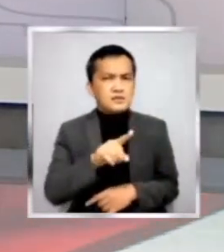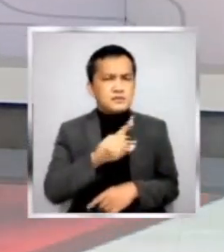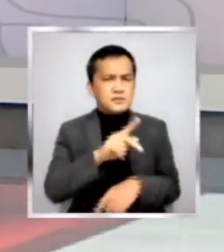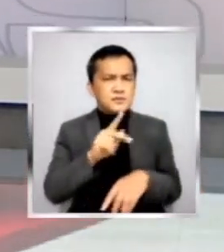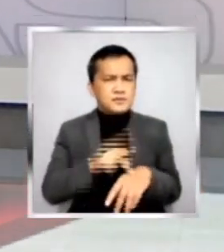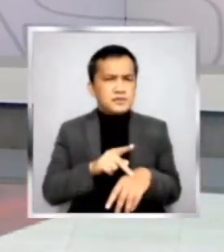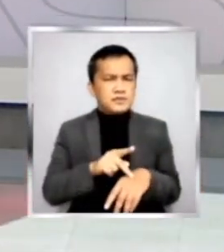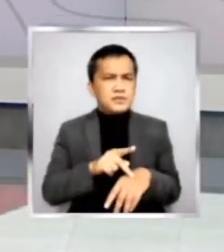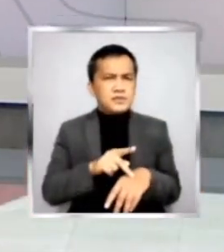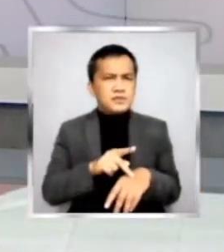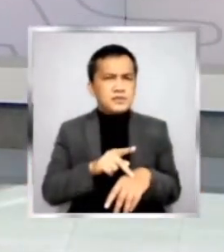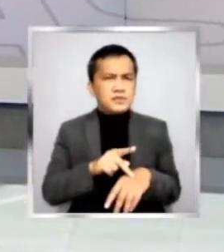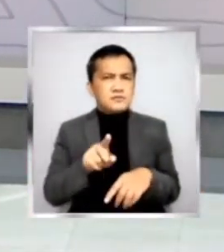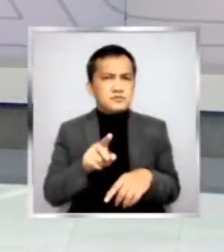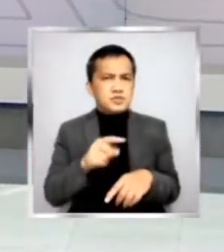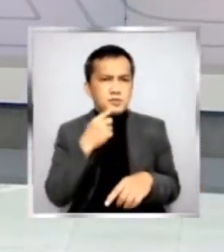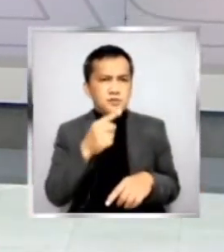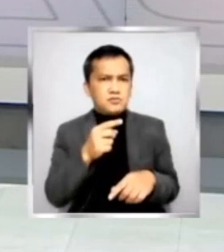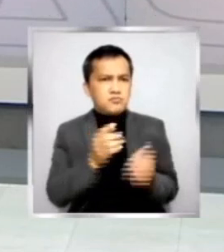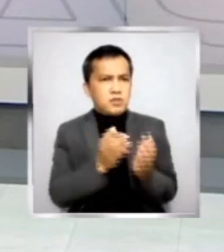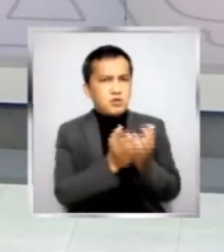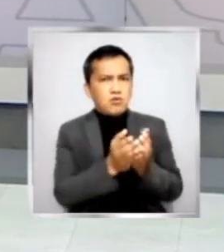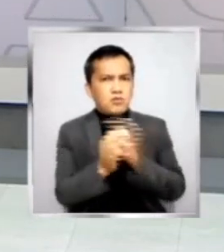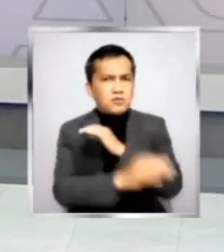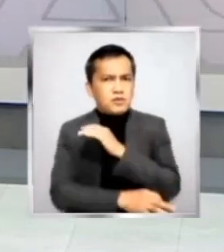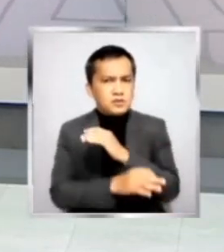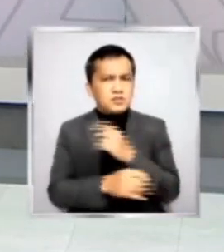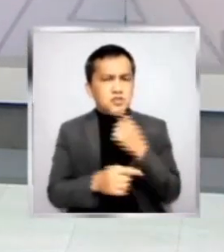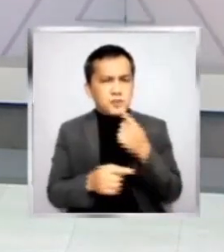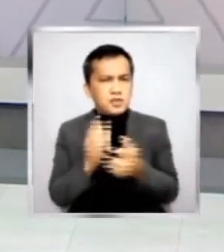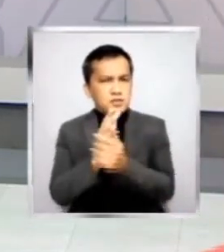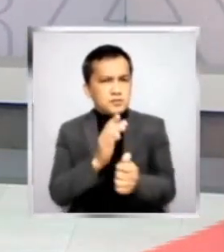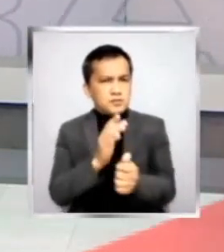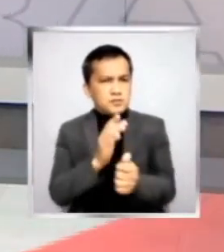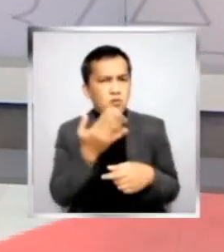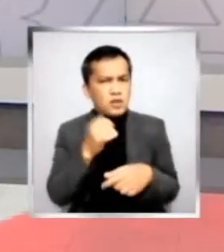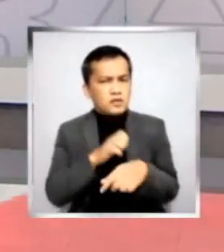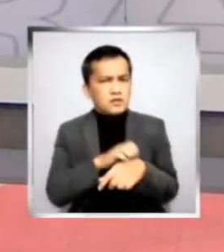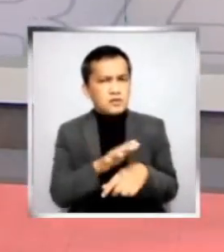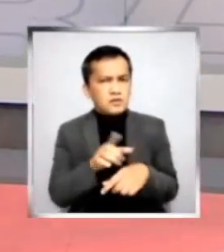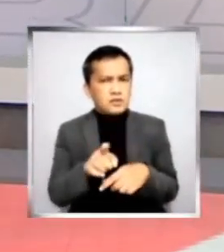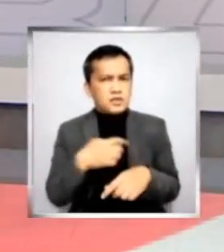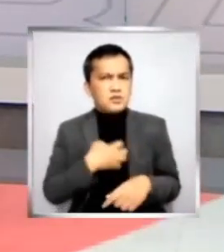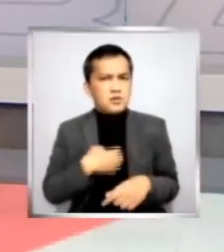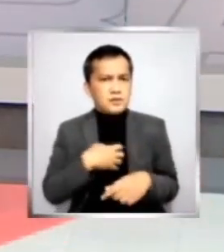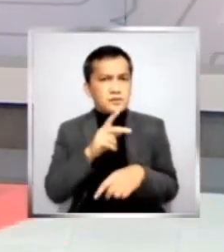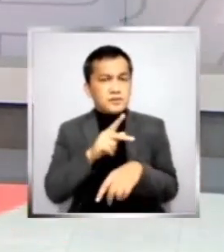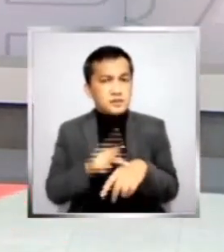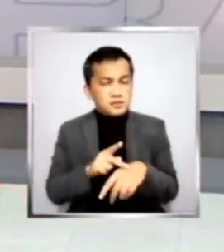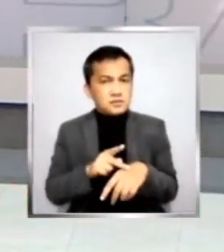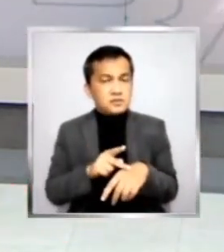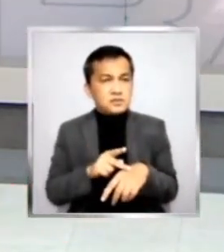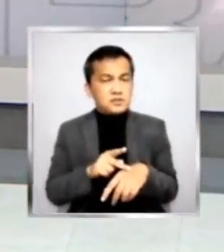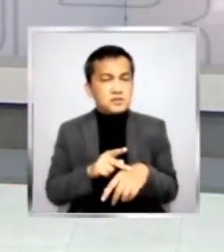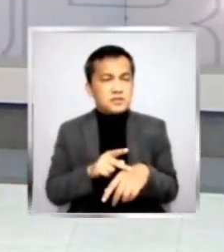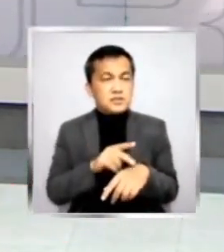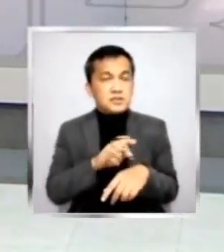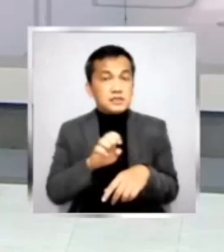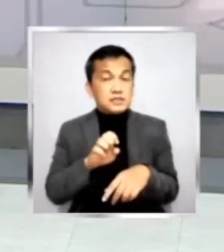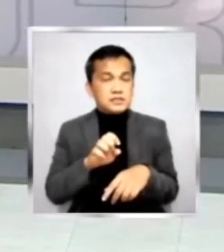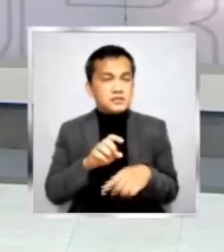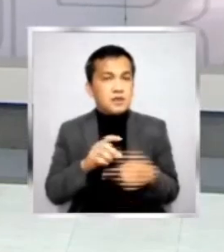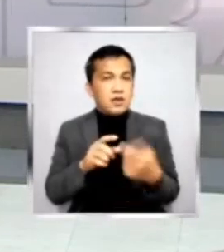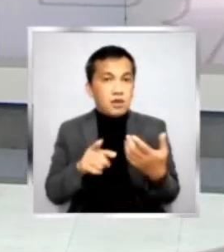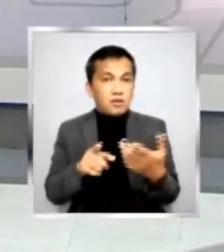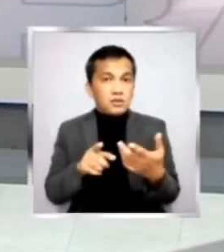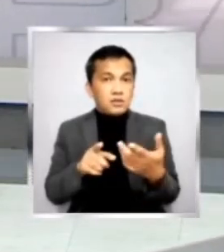eksperto, posibleng epekto raw ito ng ginagawang pag-alma ng Pilipinas at pagkakaroon ng dagdag na patrol